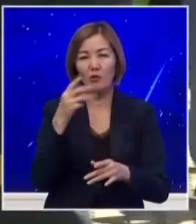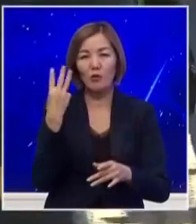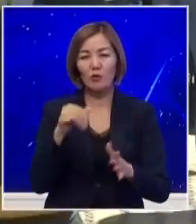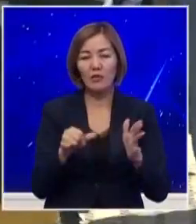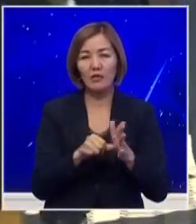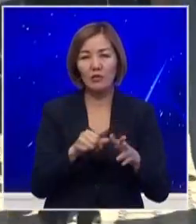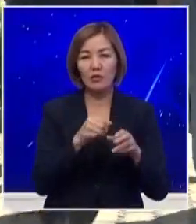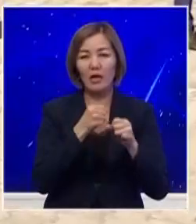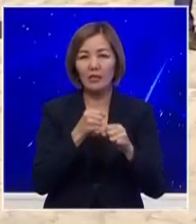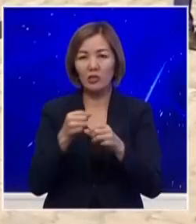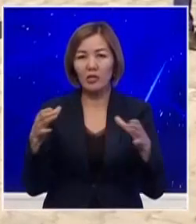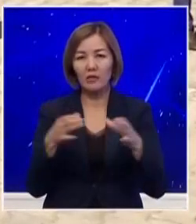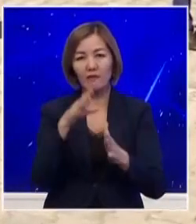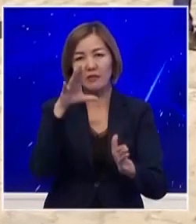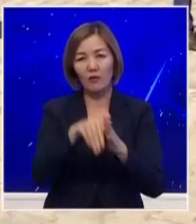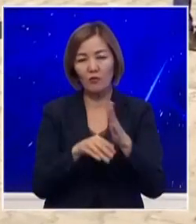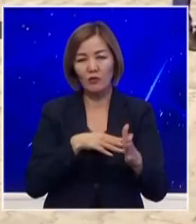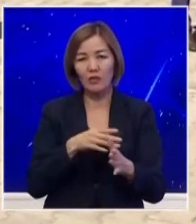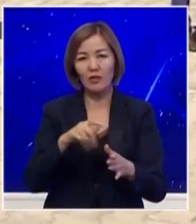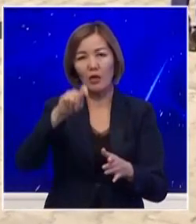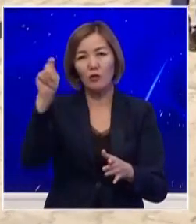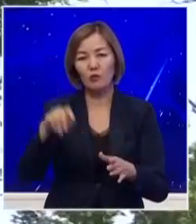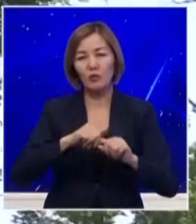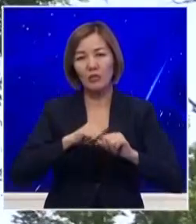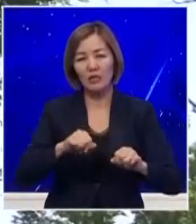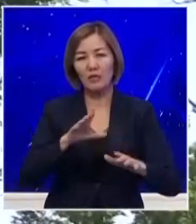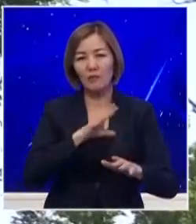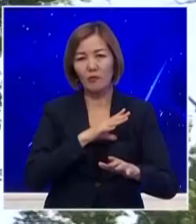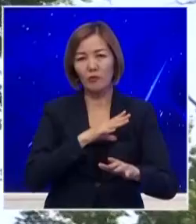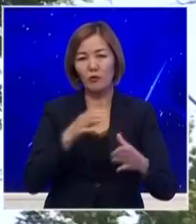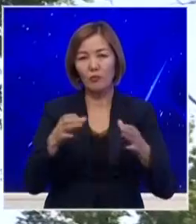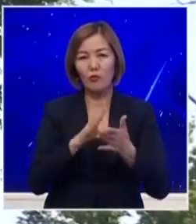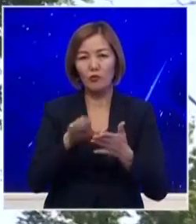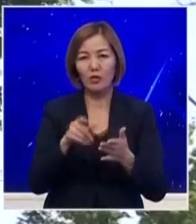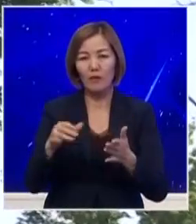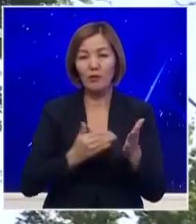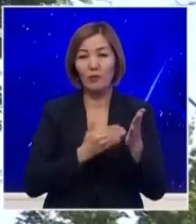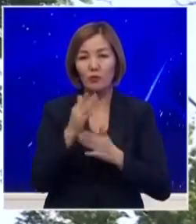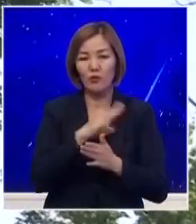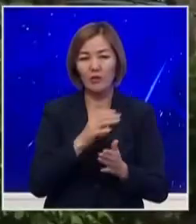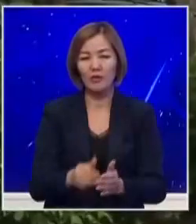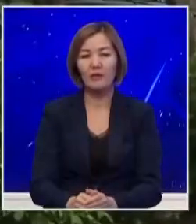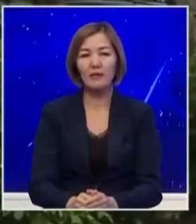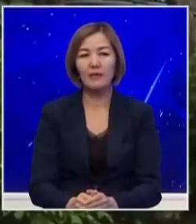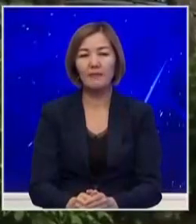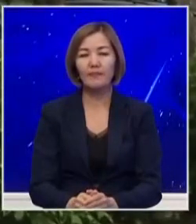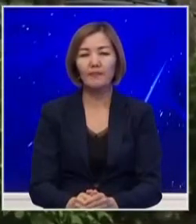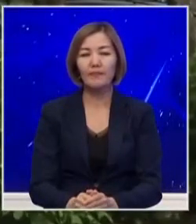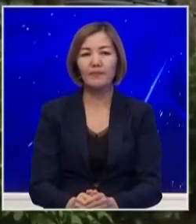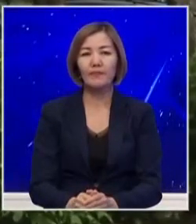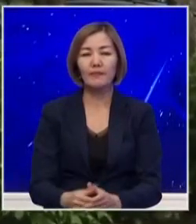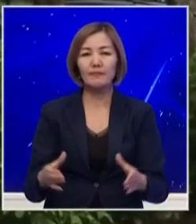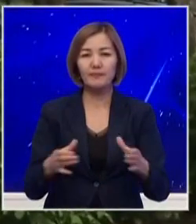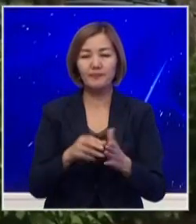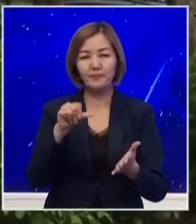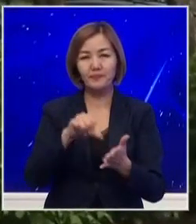136-шы атқыштар дивизиясында болған. Майдан алаңында ерлігімен көзге түсіп, бөлімше командиріне дейін өскен. Осы бөлімше командир болып